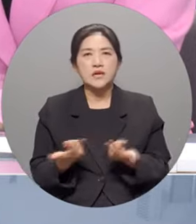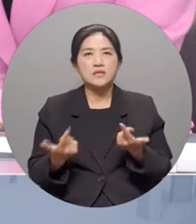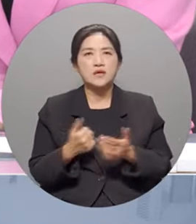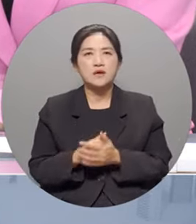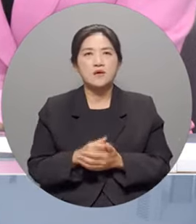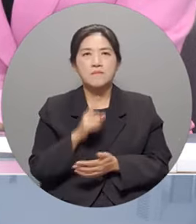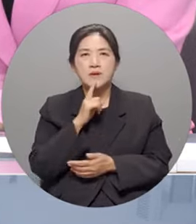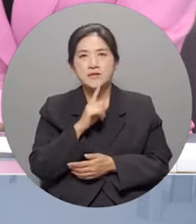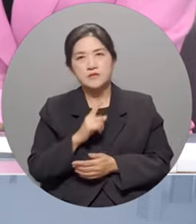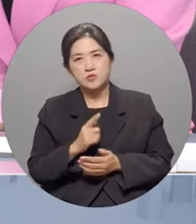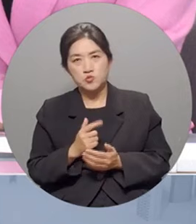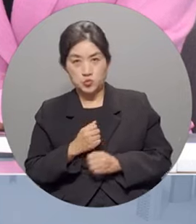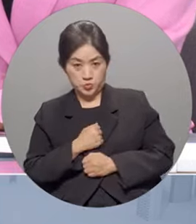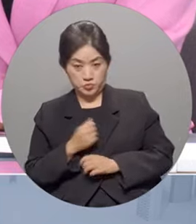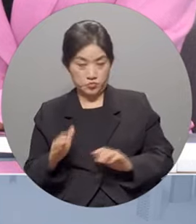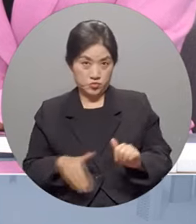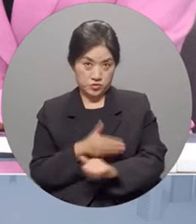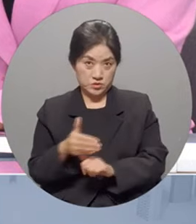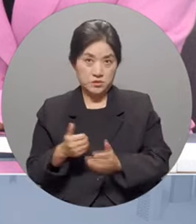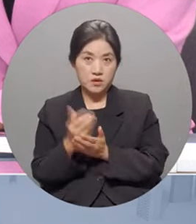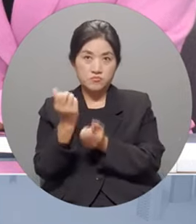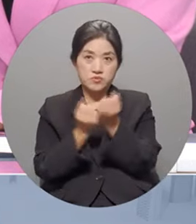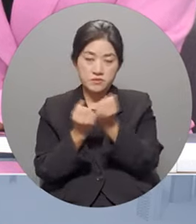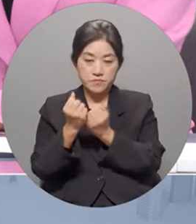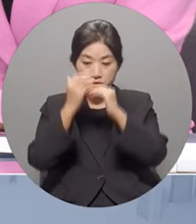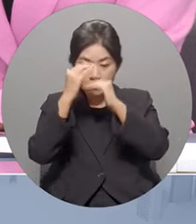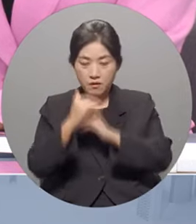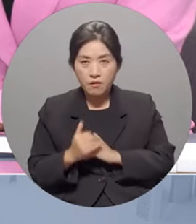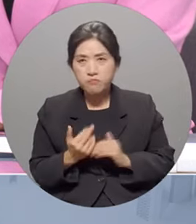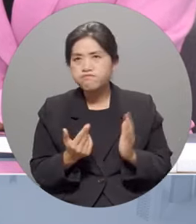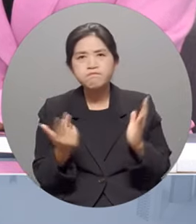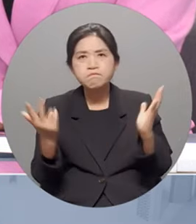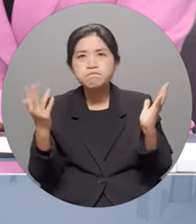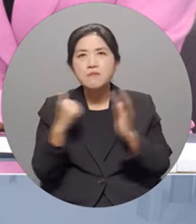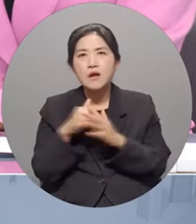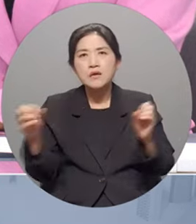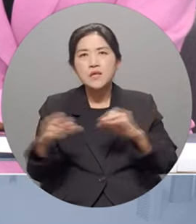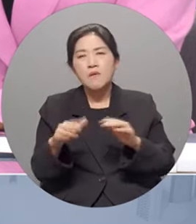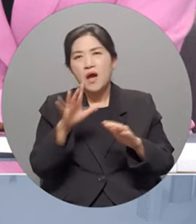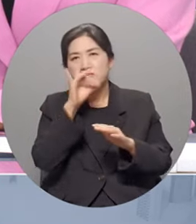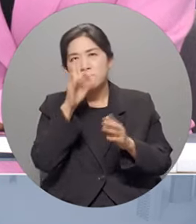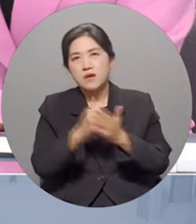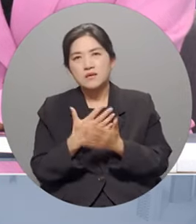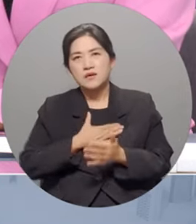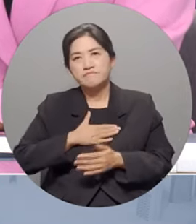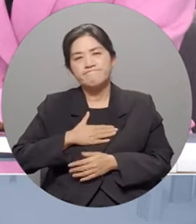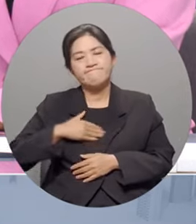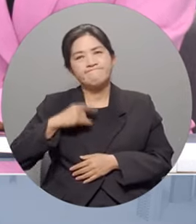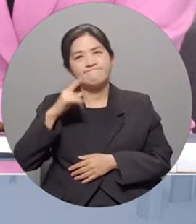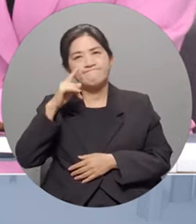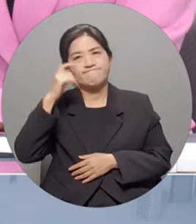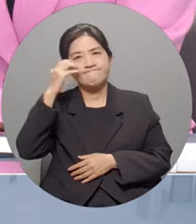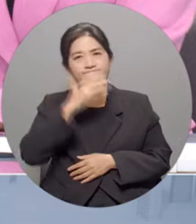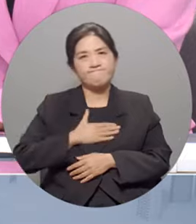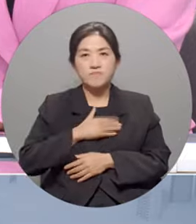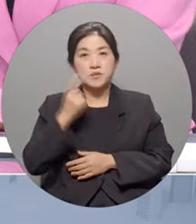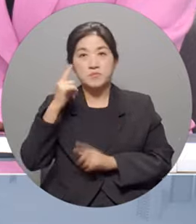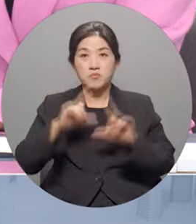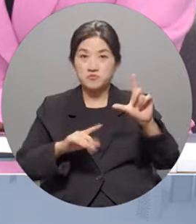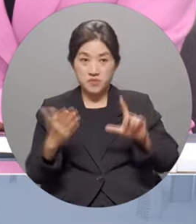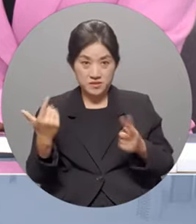환하며 말을 아꼈습니다 브리핑에 알맹이는 없었고 대화가 안 풀려 감정이 상한듯한 모습이